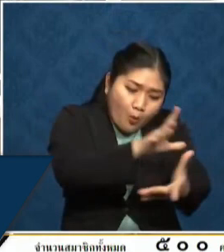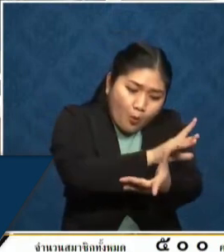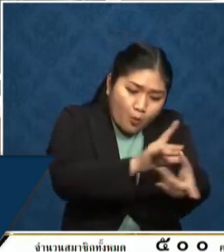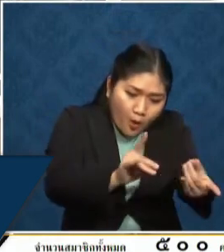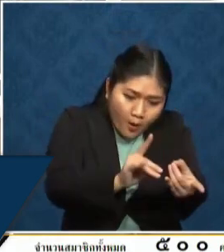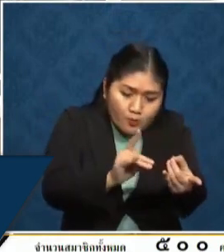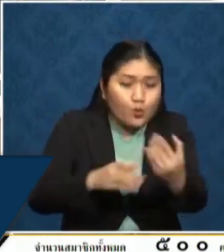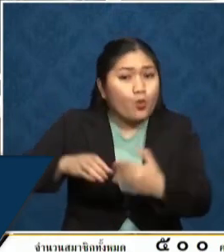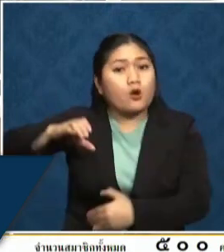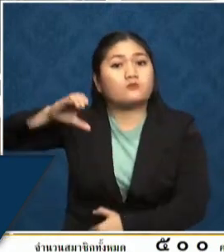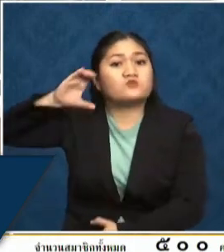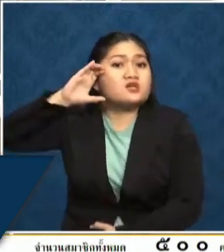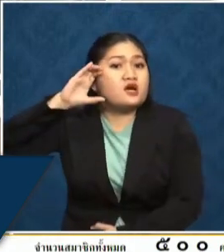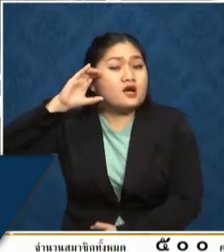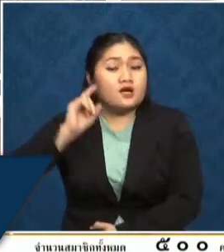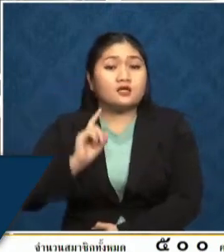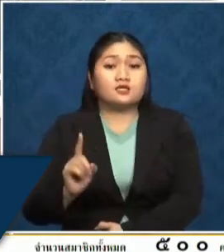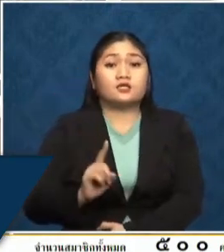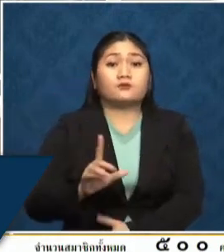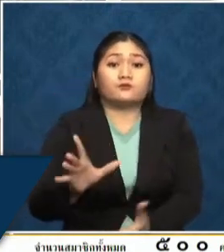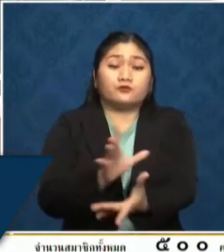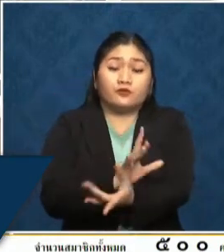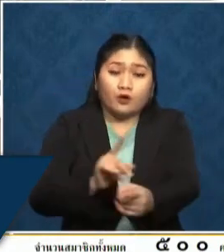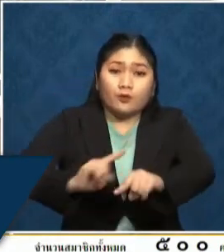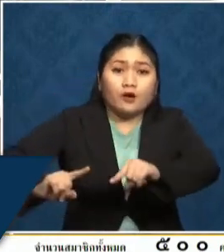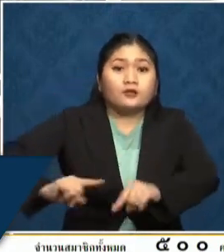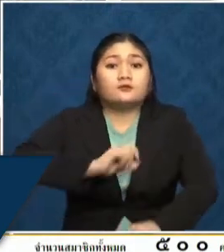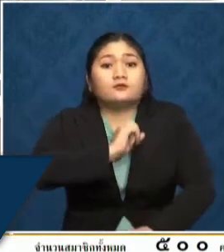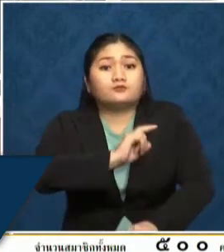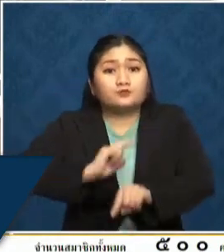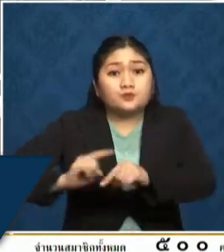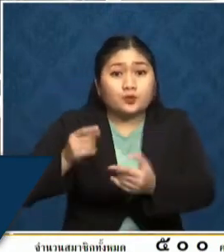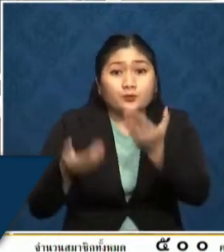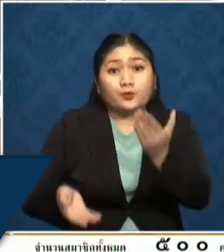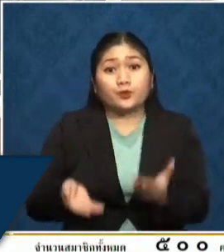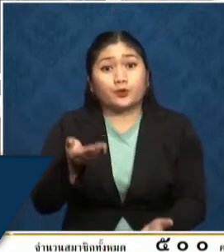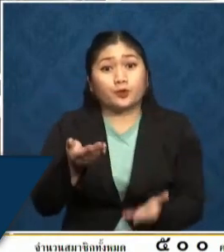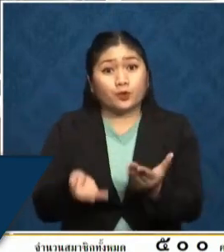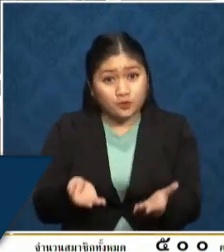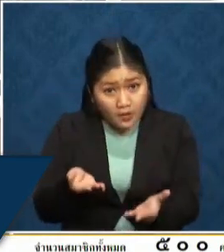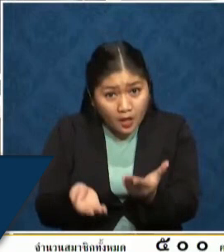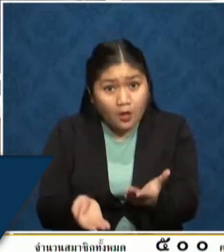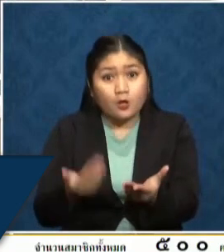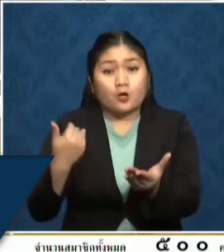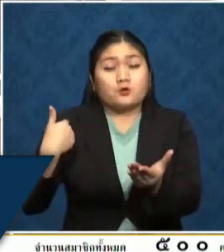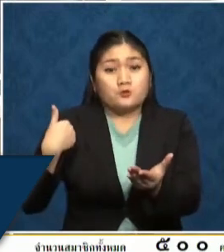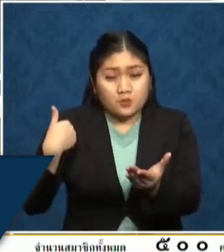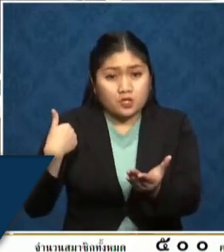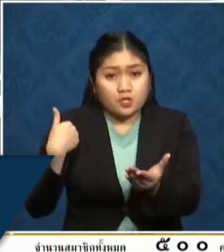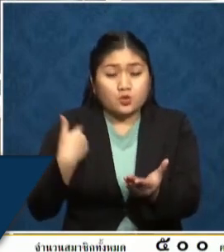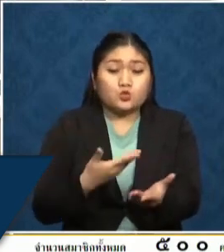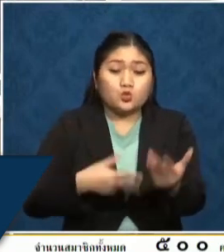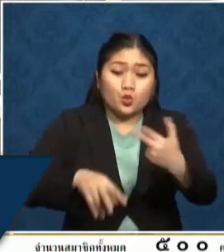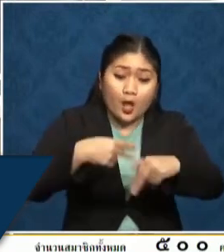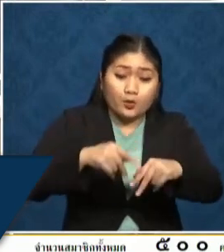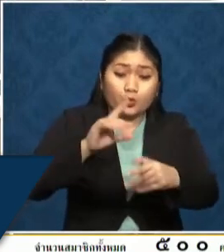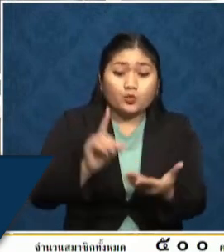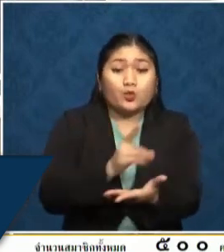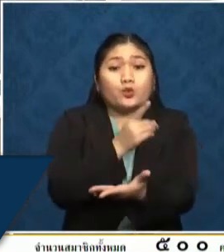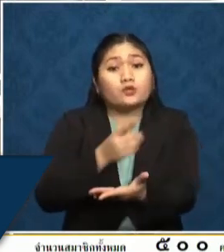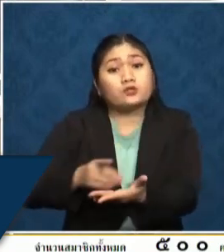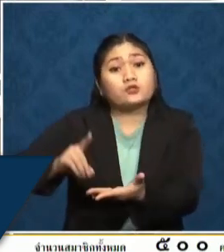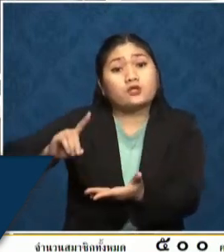ดูแ่เรื่ความเชื่อแบบ 1 ดูแร่เรื่ประเภนีแบบ 1 ดูแร่เรื่องของศาสนาแบบ 1 ดูแร่เรื่องดนตรี